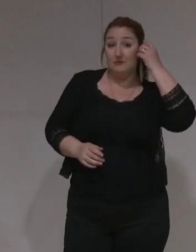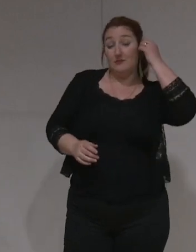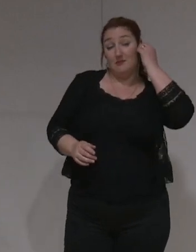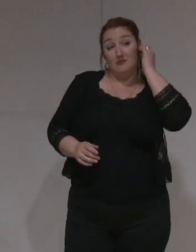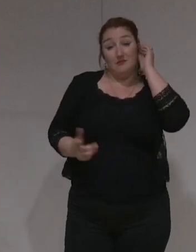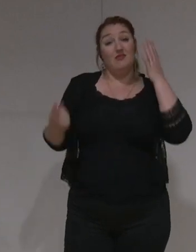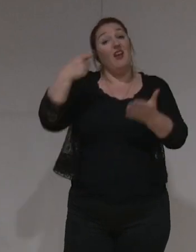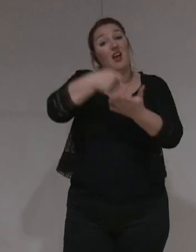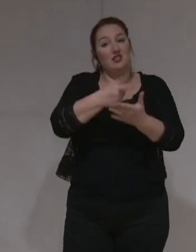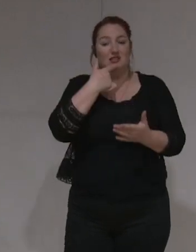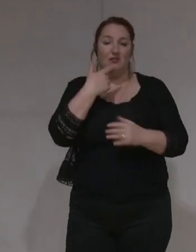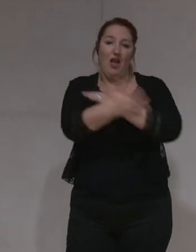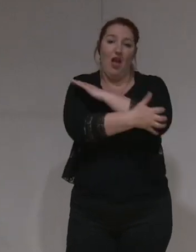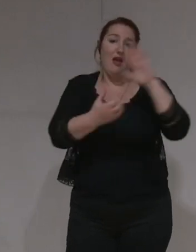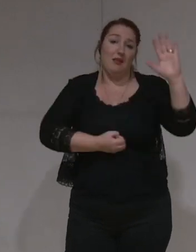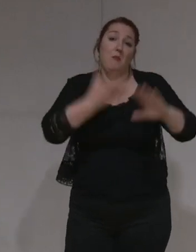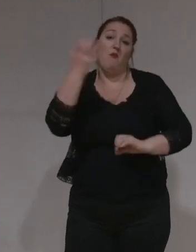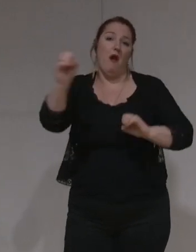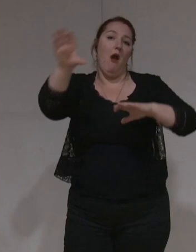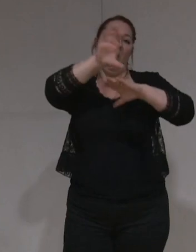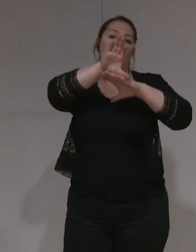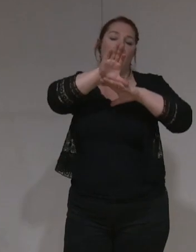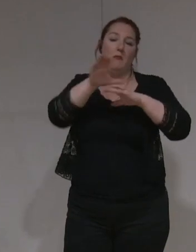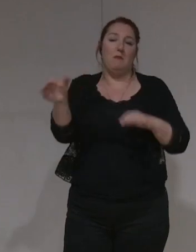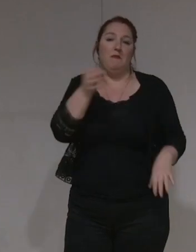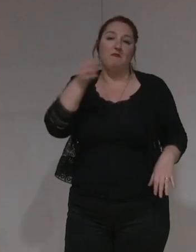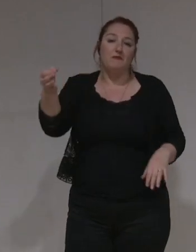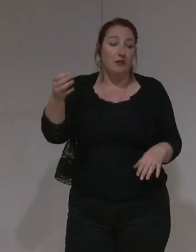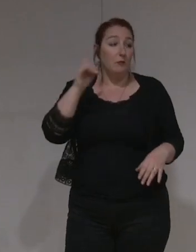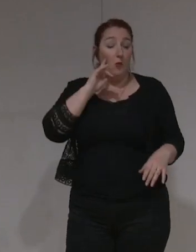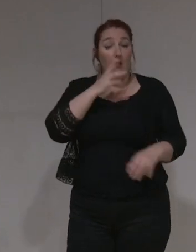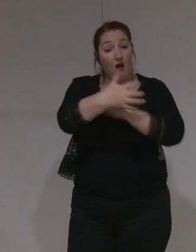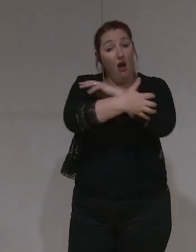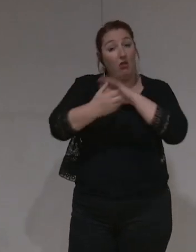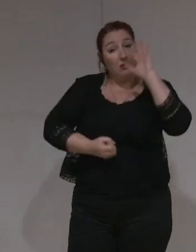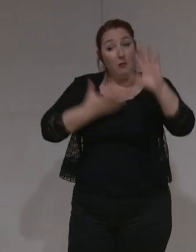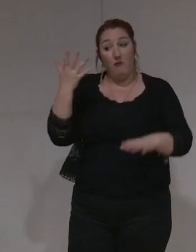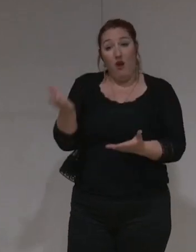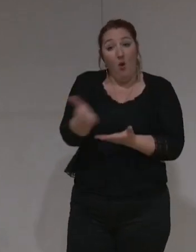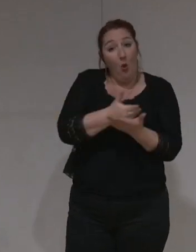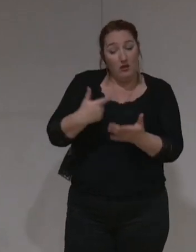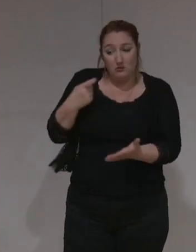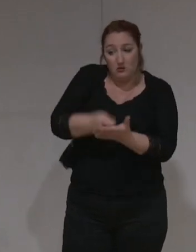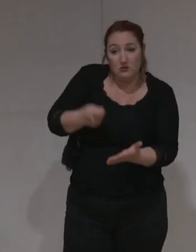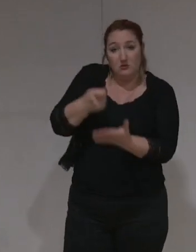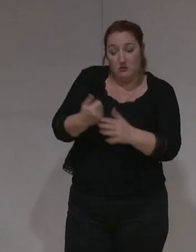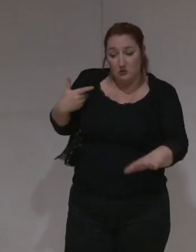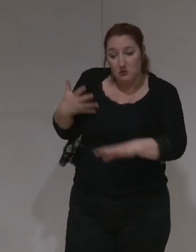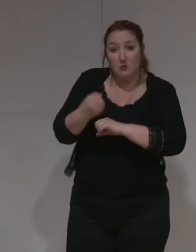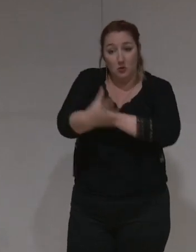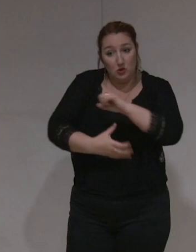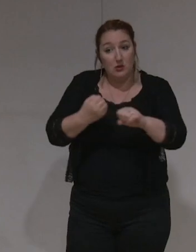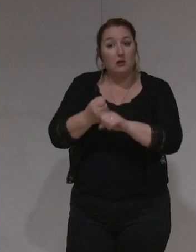ensemble arpova qu'on a constitué depuis des années qui a été déjà je dirais entamé et commencé par